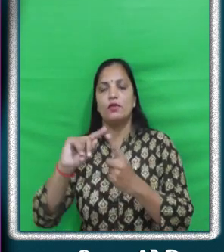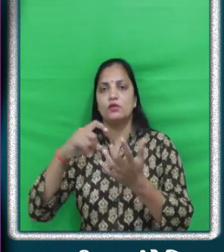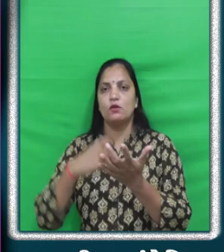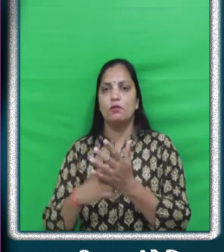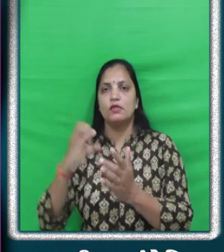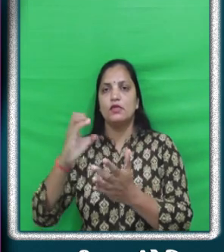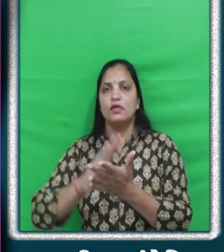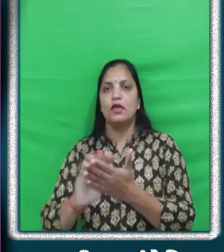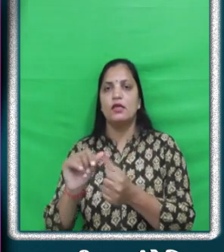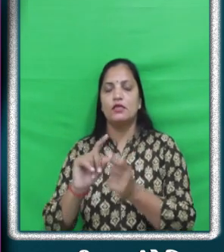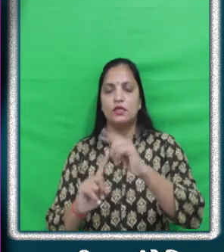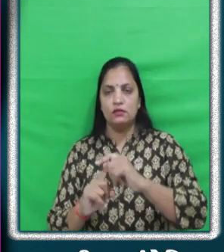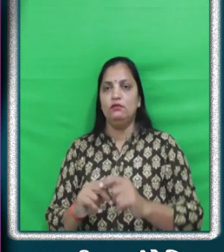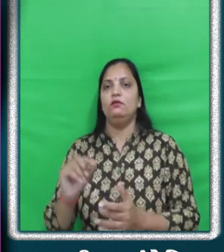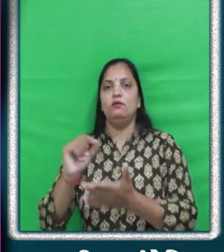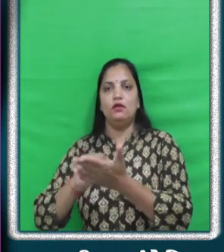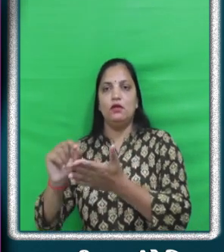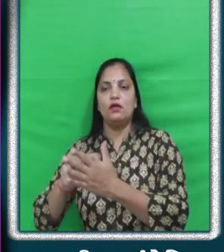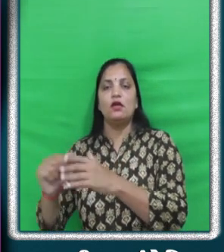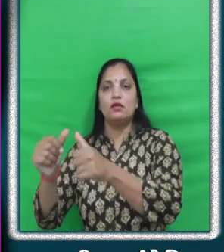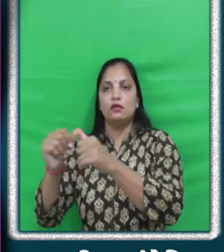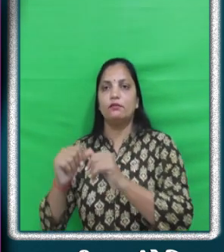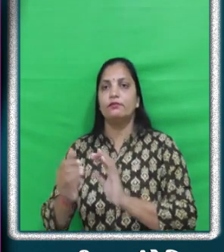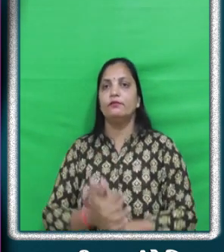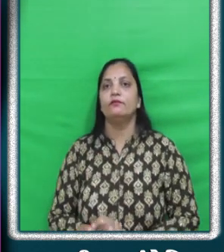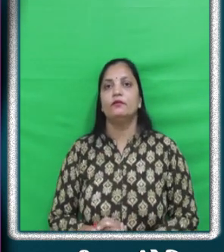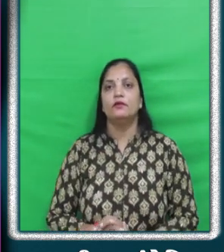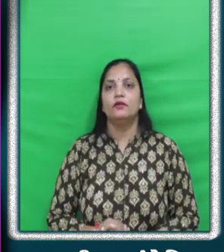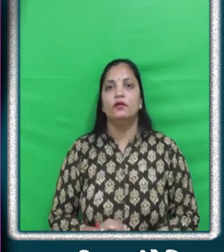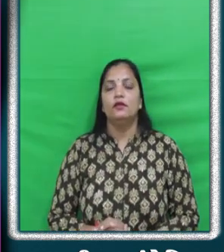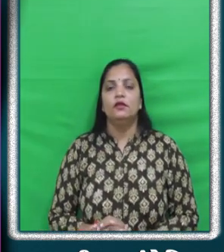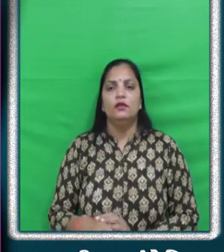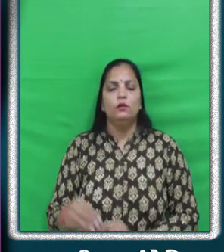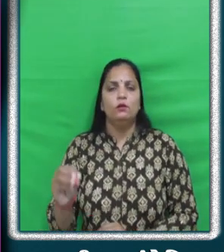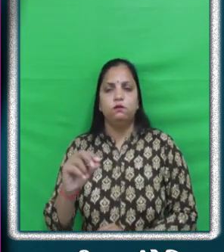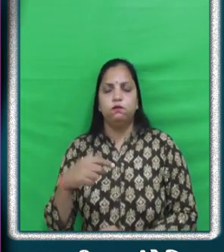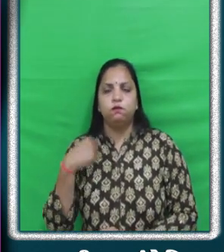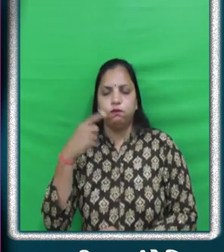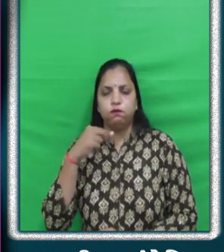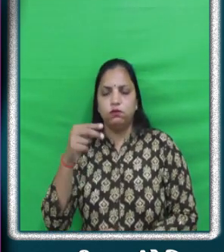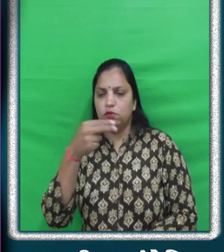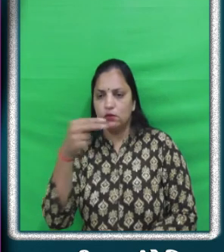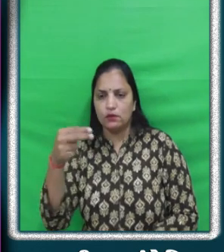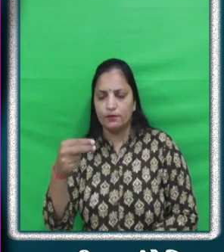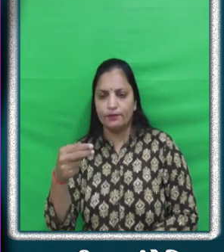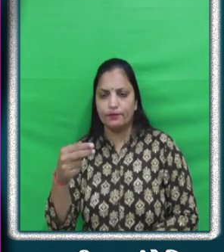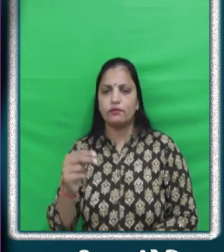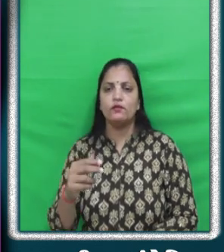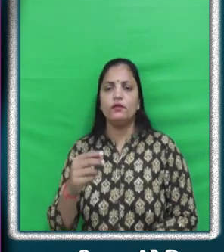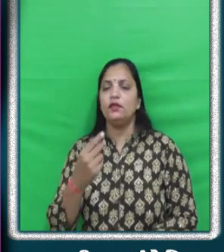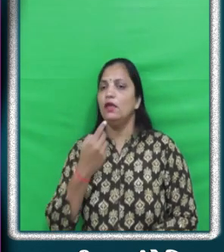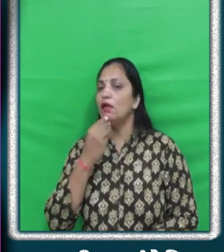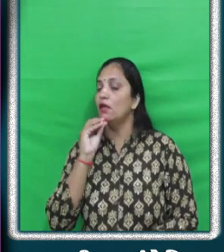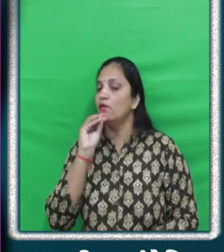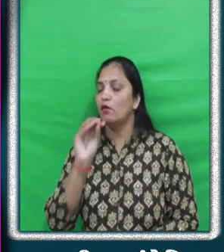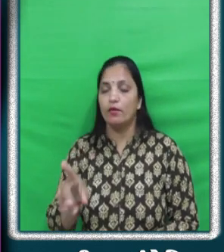આન્સર આપવાનો છે. તમારી દરેક કમેન્ટ અહીંથી નોટિસ થશે. જેના નામ નથી બોલાતા એની પણ કમેન્ટ પછીથી વાંચવામાં આવે છે. હું